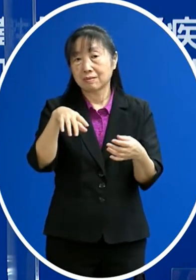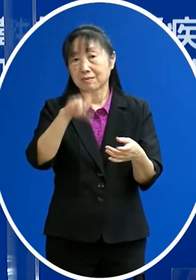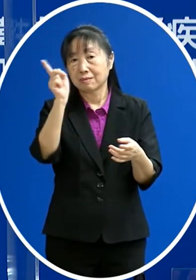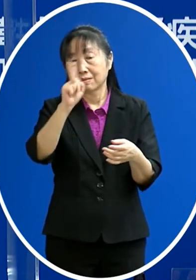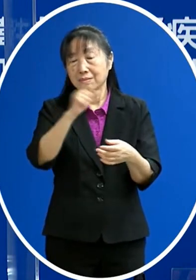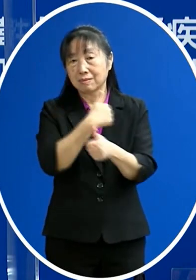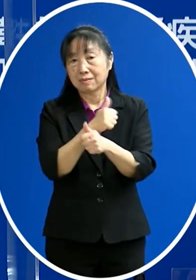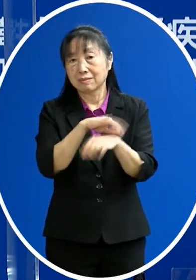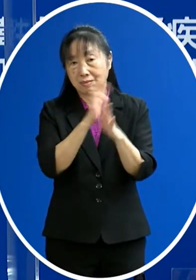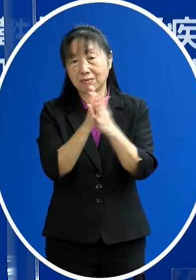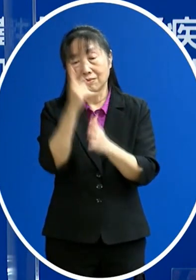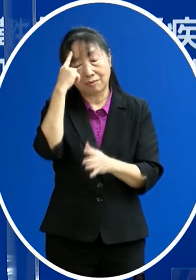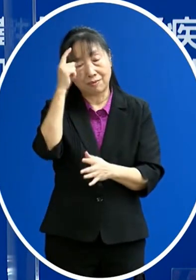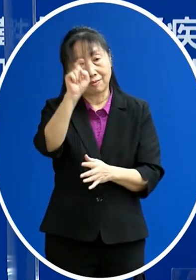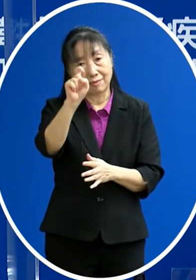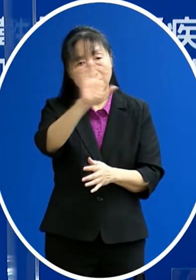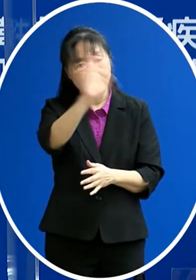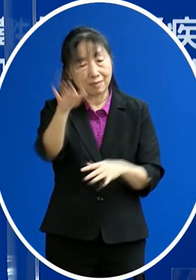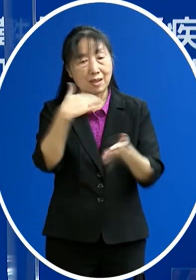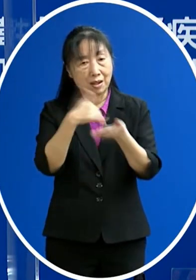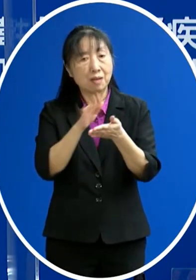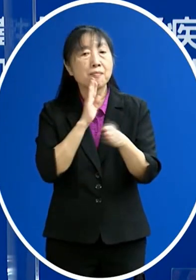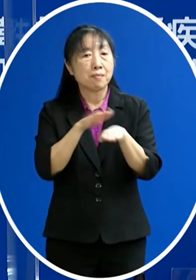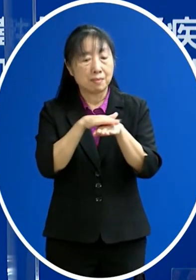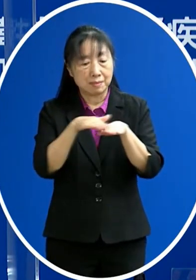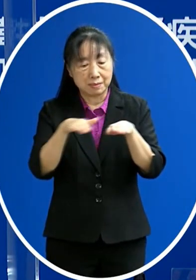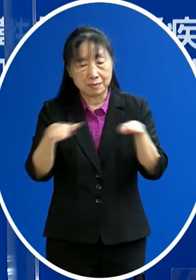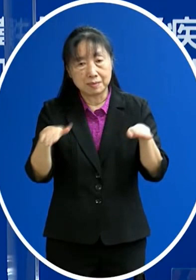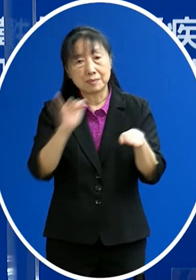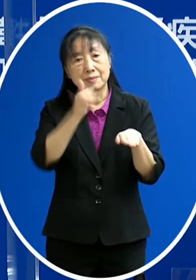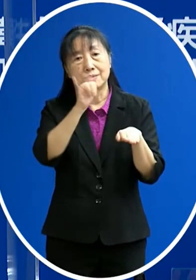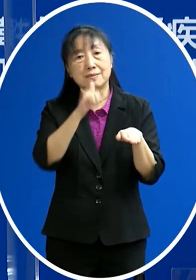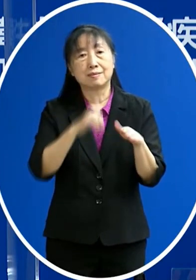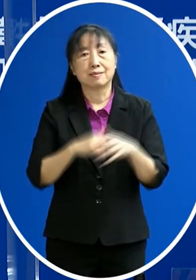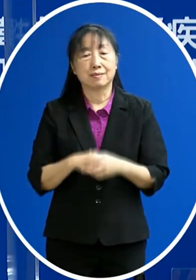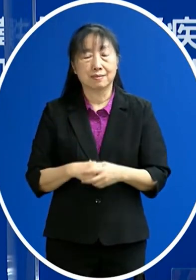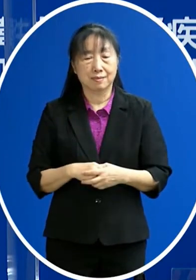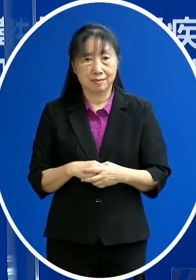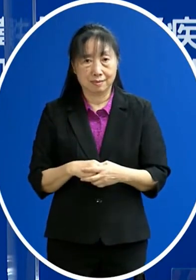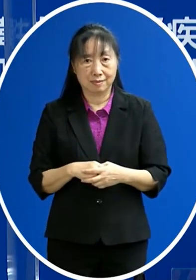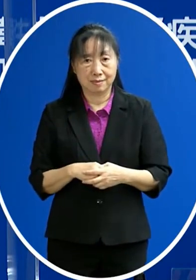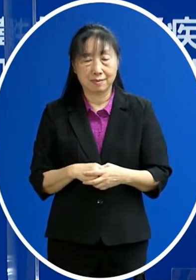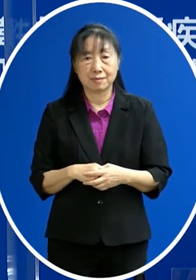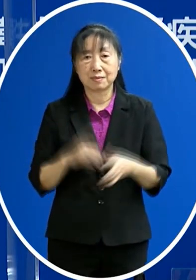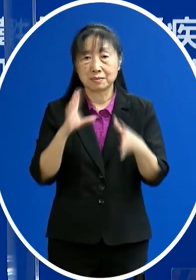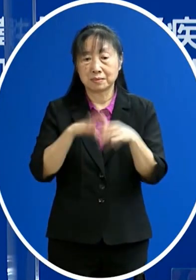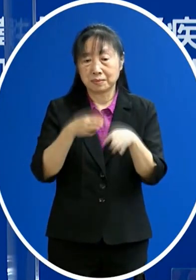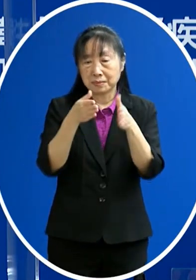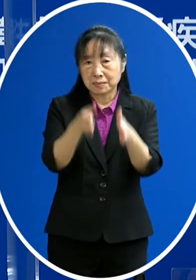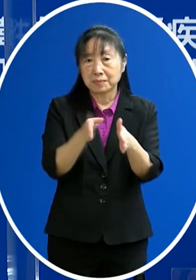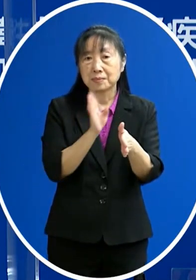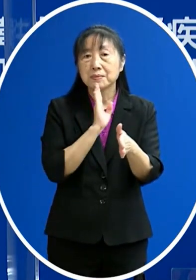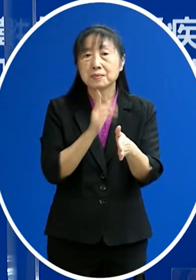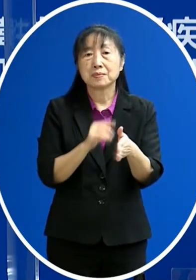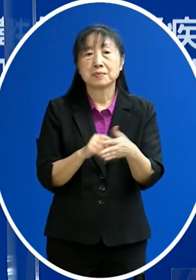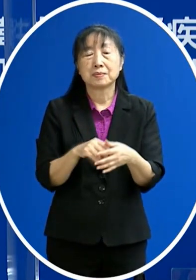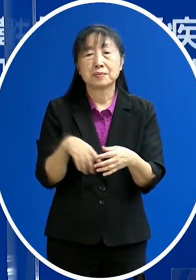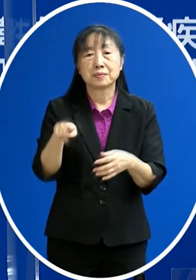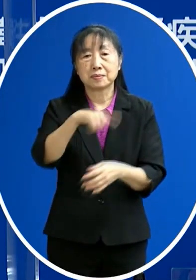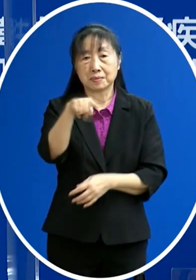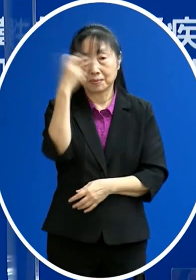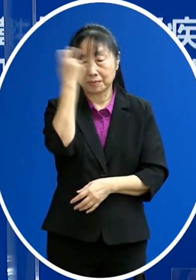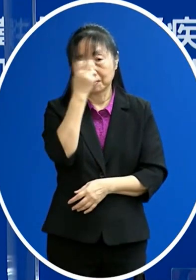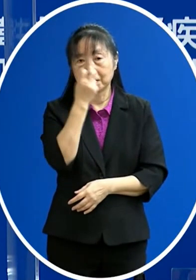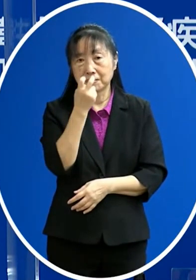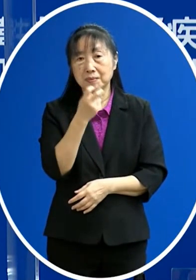还是一个非常安全的啊一个范围。大概在这里面，大概99.04哈都会被检验出